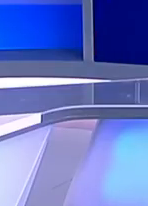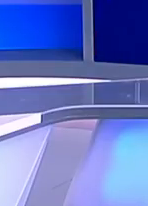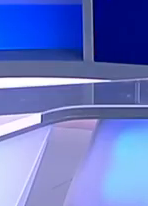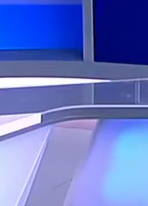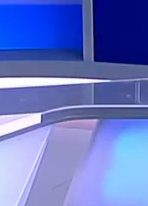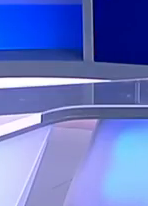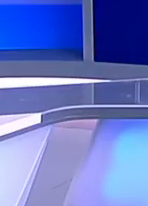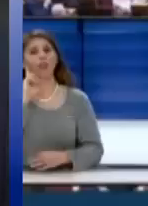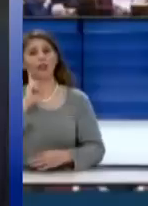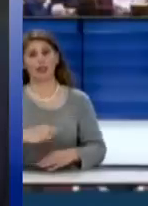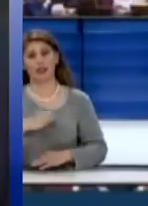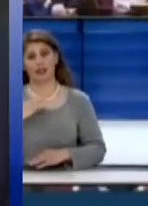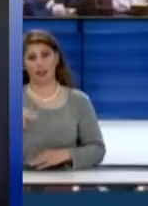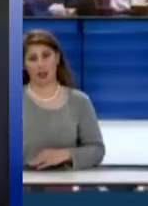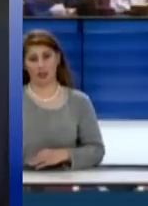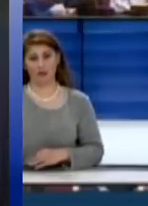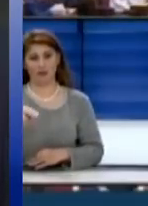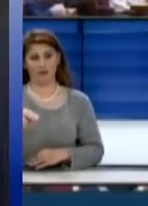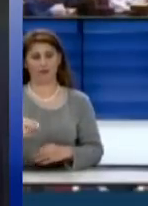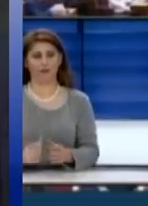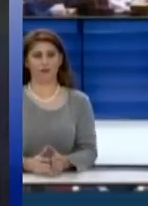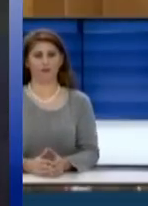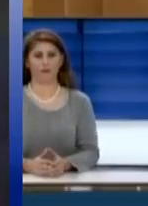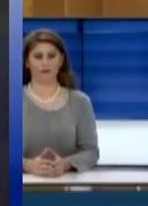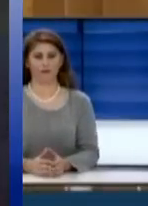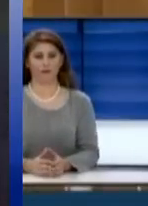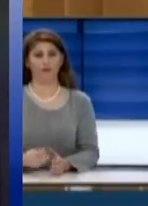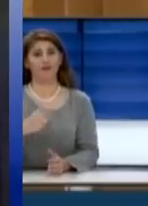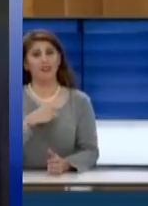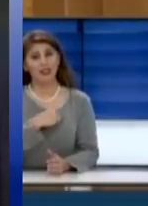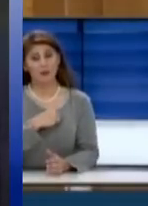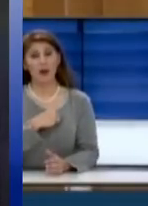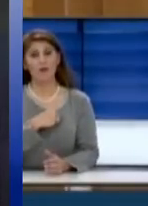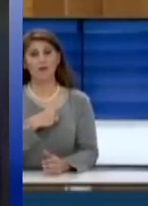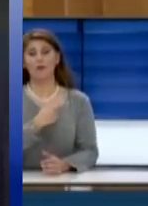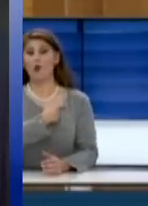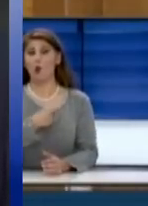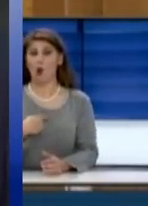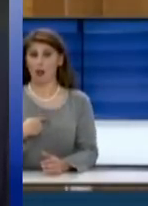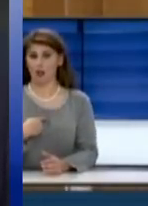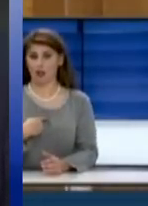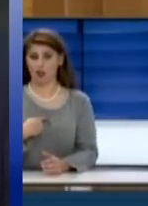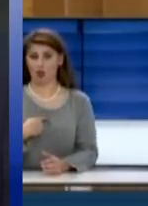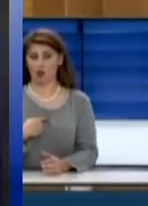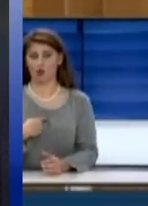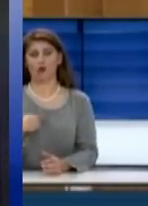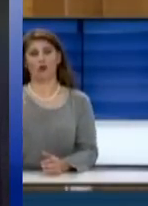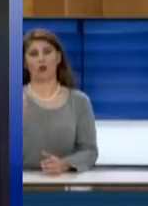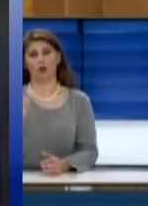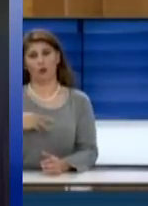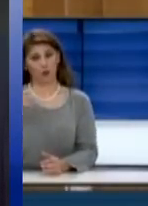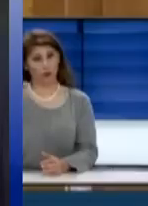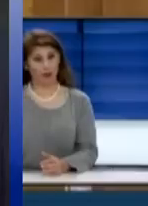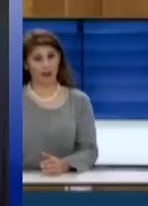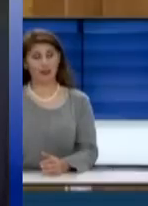λοιπόν, Γιάννη? Λοιπόν, αφορά την χρηματοδότηση από το κράτος του 10% των αγορών που κάνουν τα